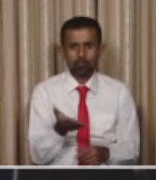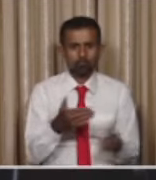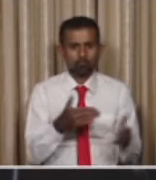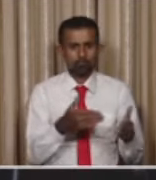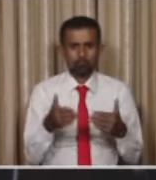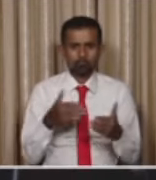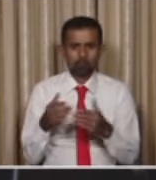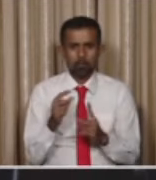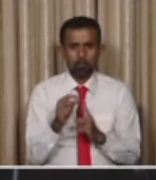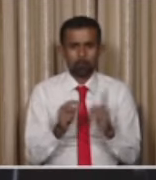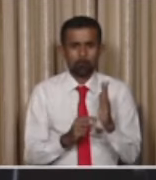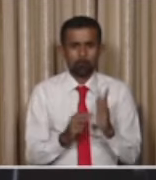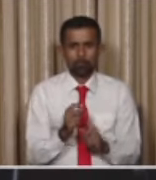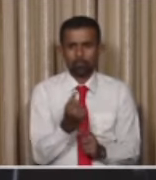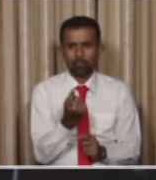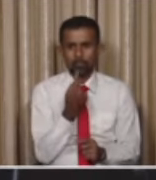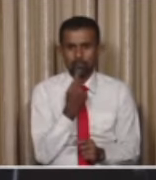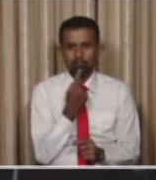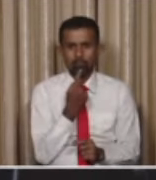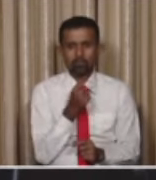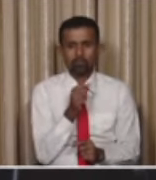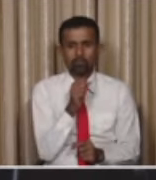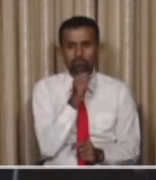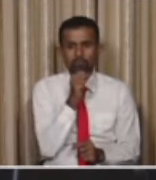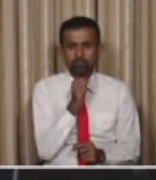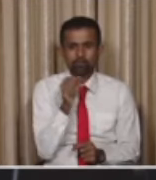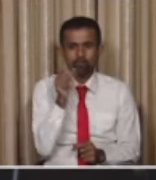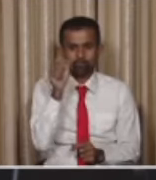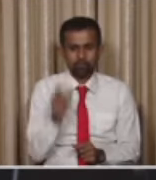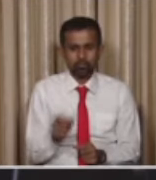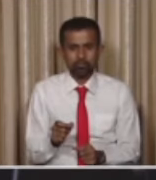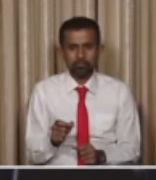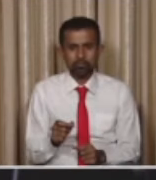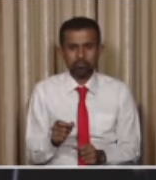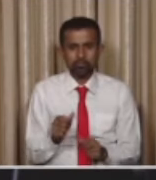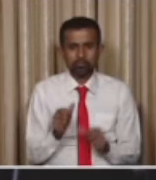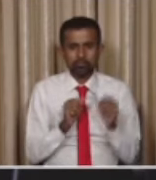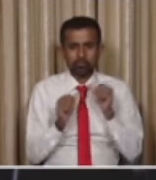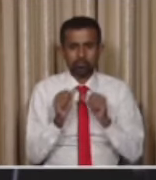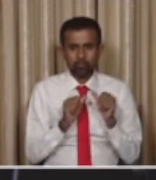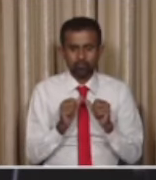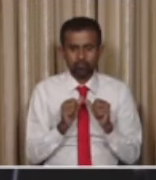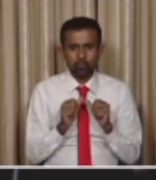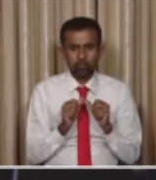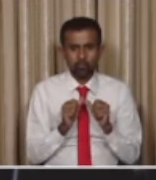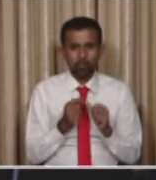මන්ත්‍රීවරු කිව්වා අගර සභාපතිතුමනි මේ වැඩිහිටියන් ඇත්ත වශයෙන්ම ආයුර්වේදයෙන්